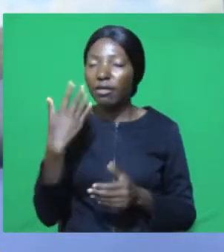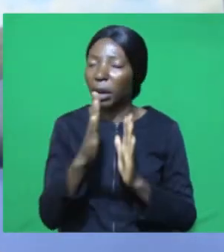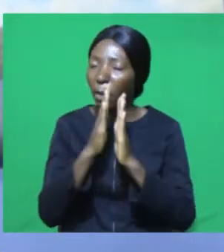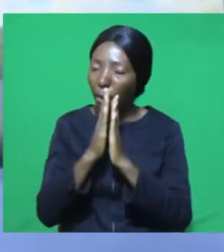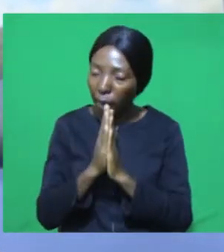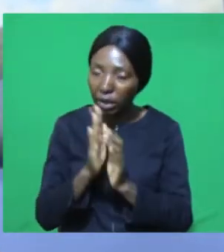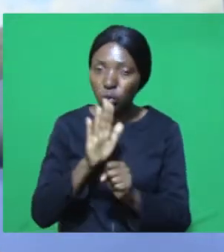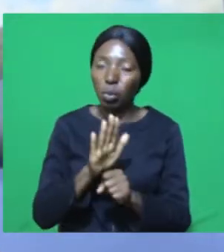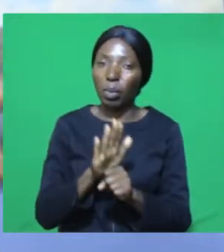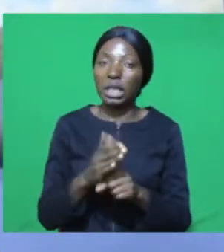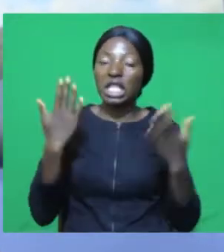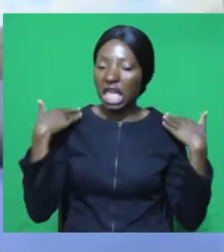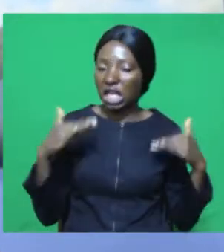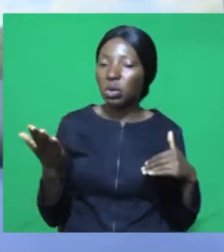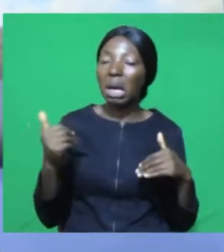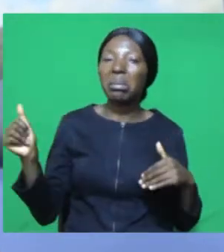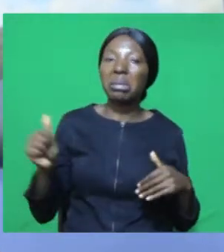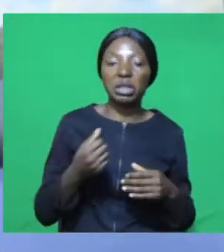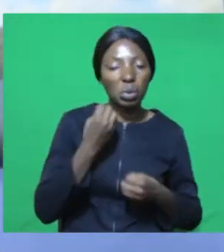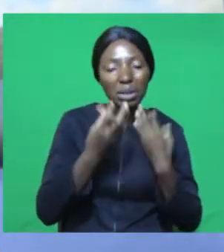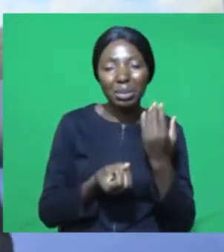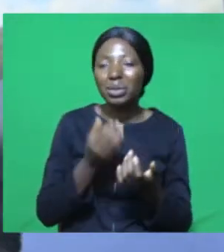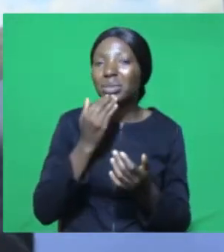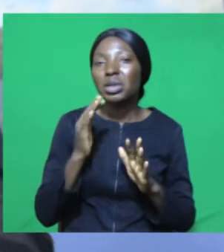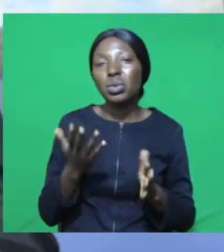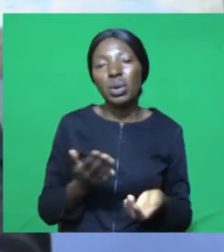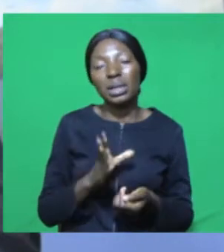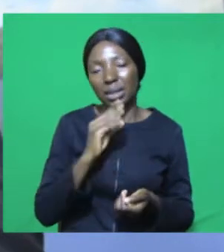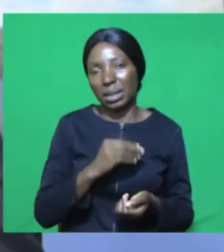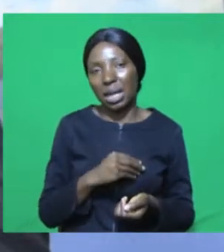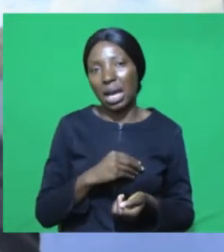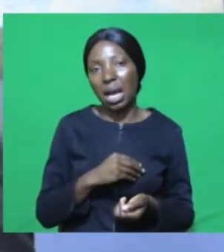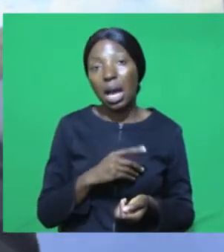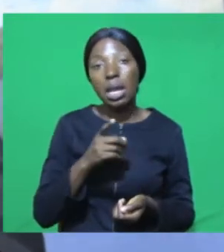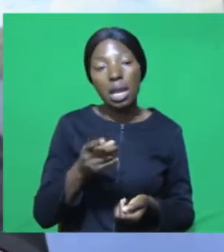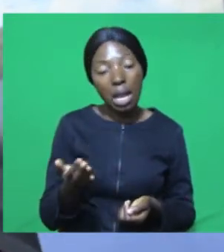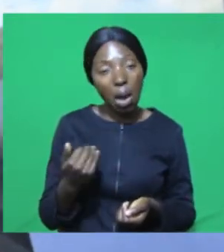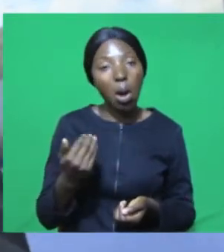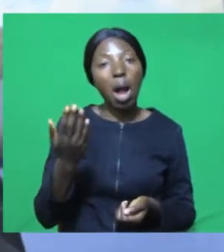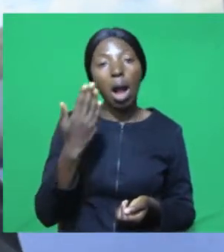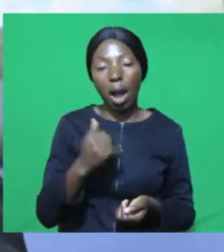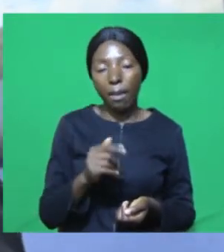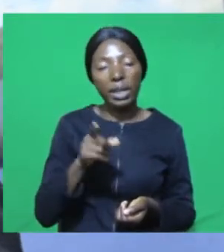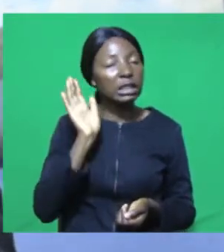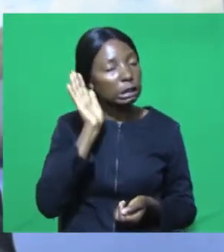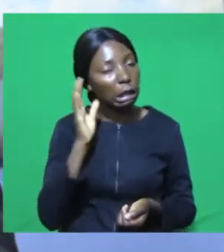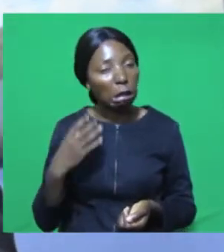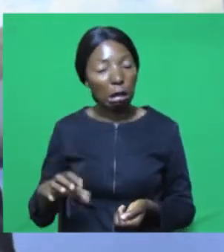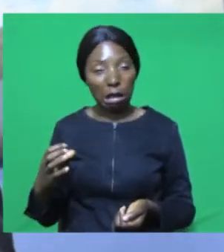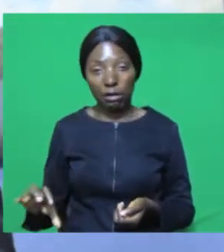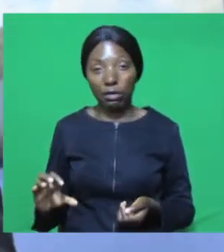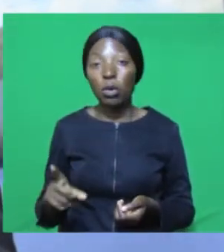Mad, you come to the Anon Soka Kusumuluzi. Okay. But no, the way. Saka, she has to tear it out on